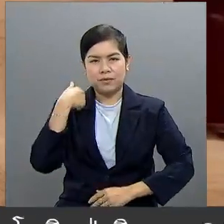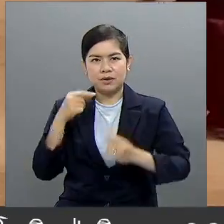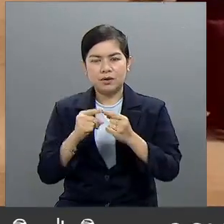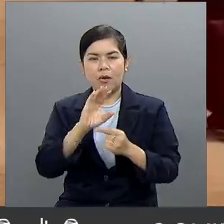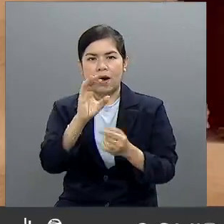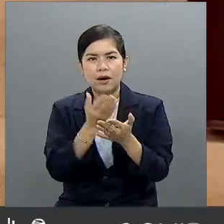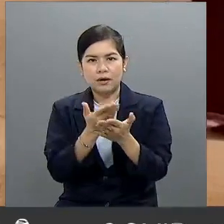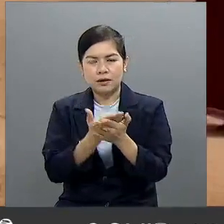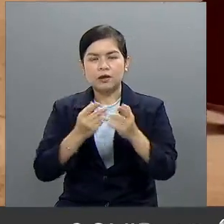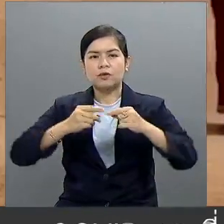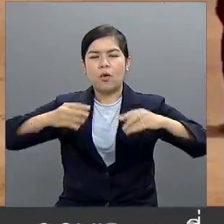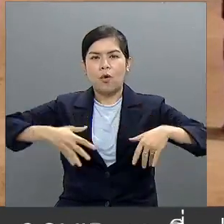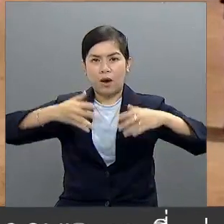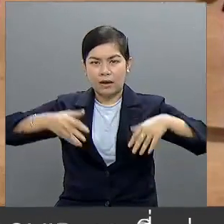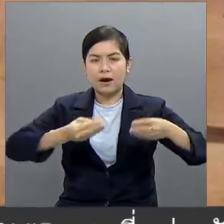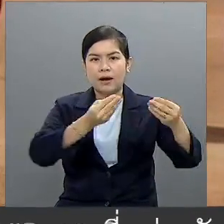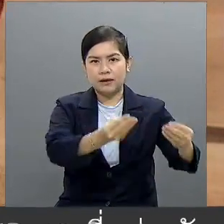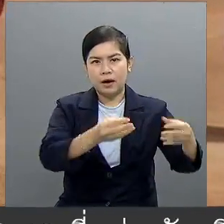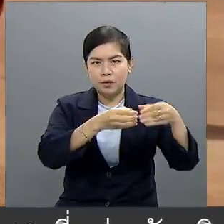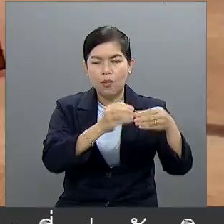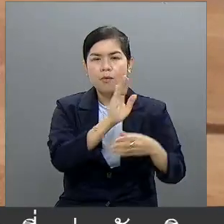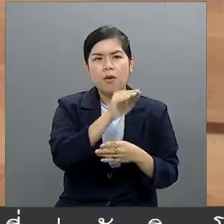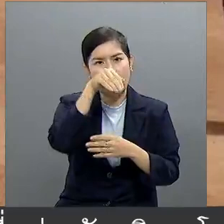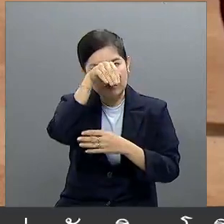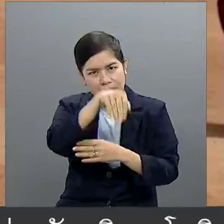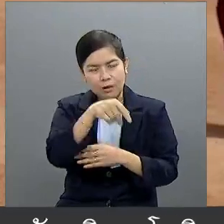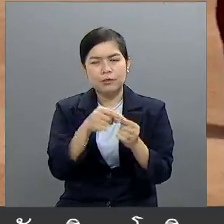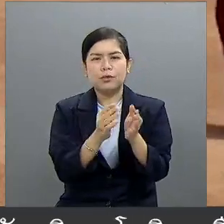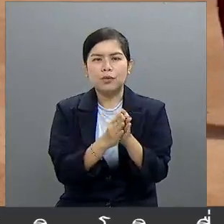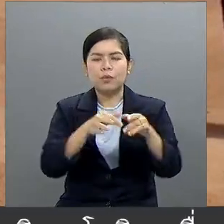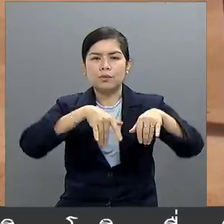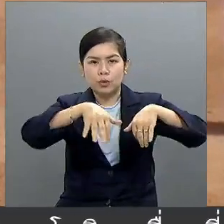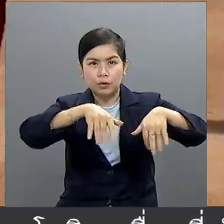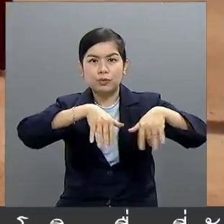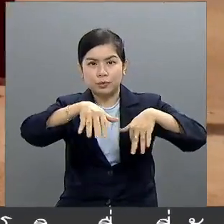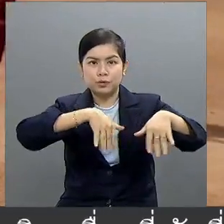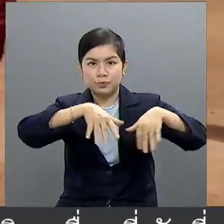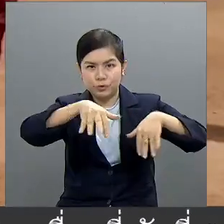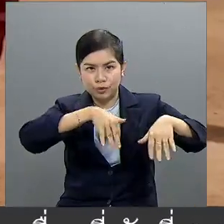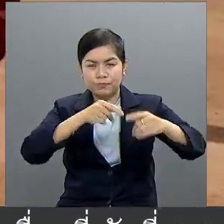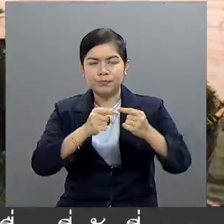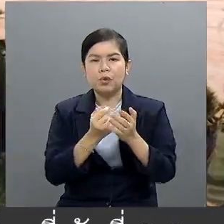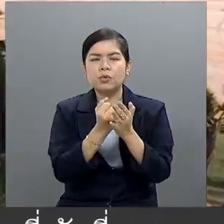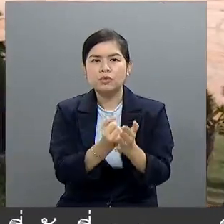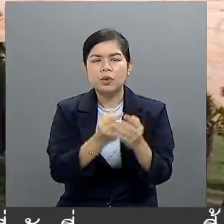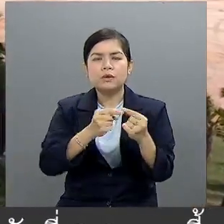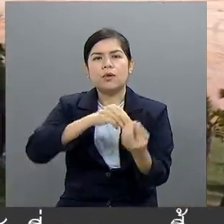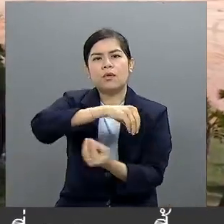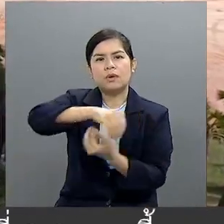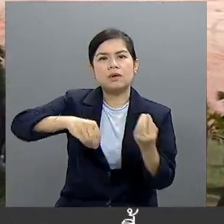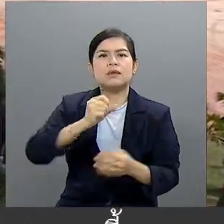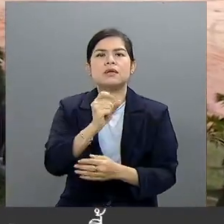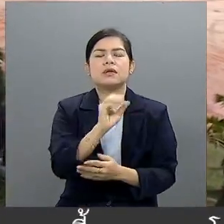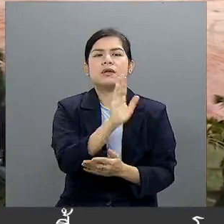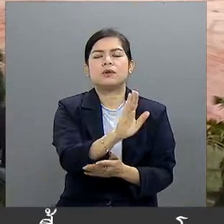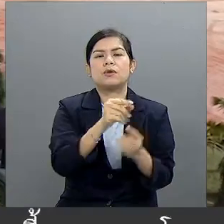คตและเป็นการสร้างรายได้ให้กับชุมชนนะครับอันจะเป็นการที่ส่งผลดีต่อเศรษฐกิจของจังหวัดสุรินทร์ในภาพรวมด้วยนะครับ วันก่อนเนี่ยผม